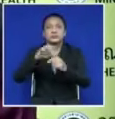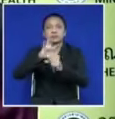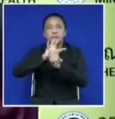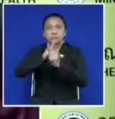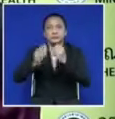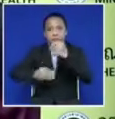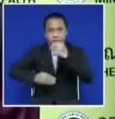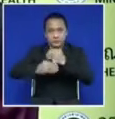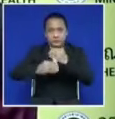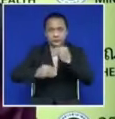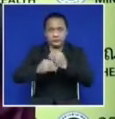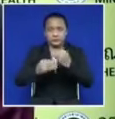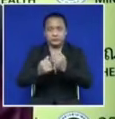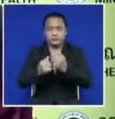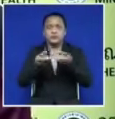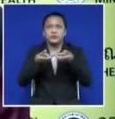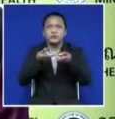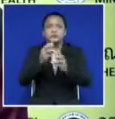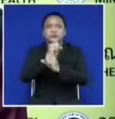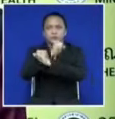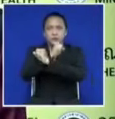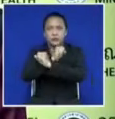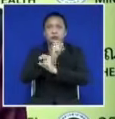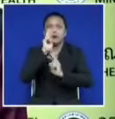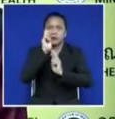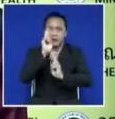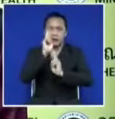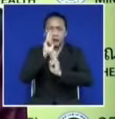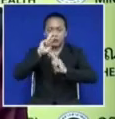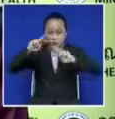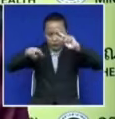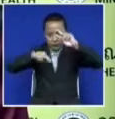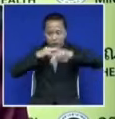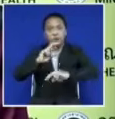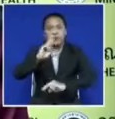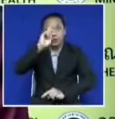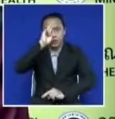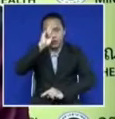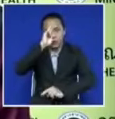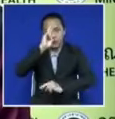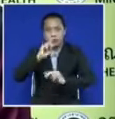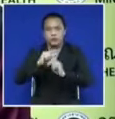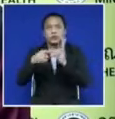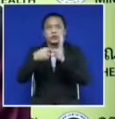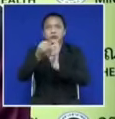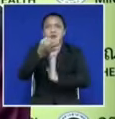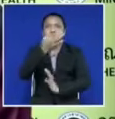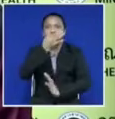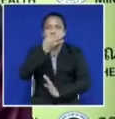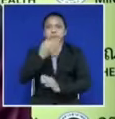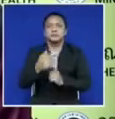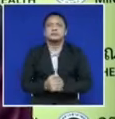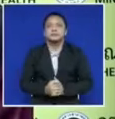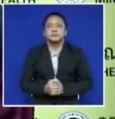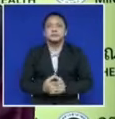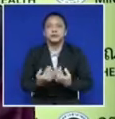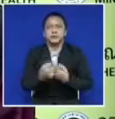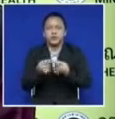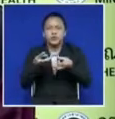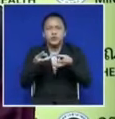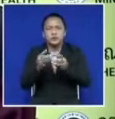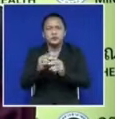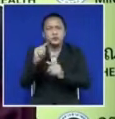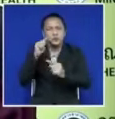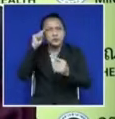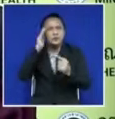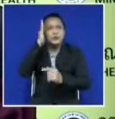ควิด-19 มาตรการป้องกันเฝ้าระวังป้องกันควบคุมโรคที่จังหวัดสมุทรสาครและการคาดการณ์การ